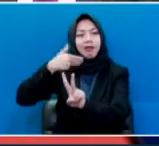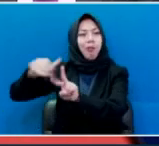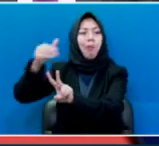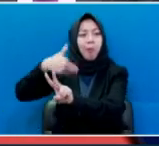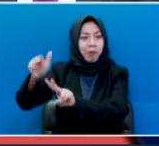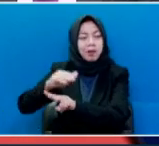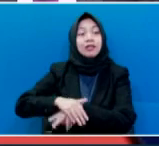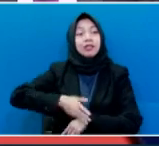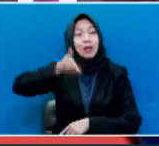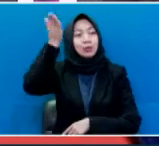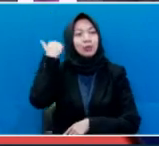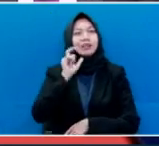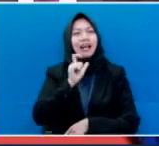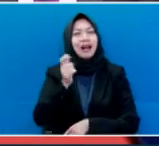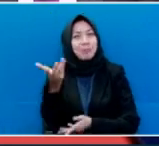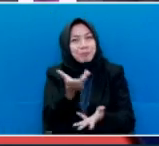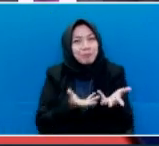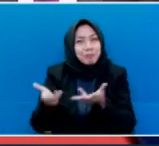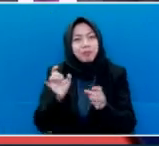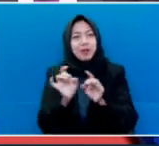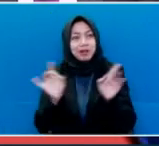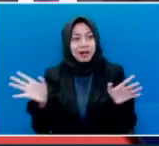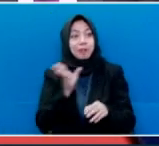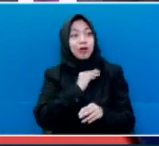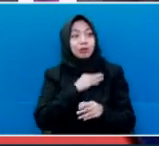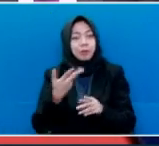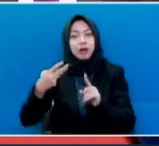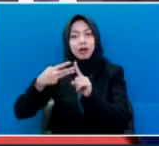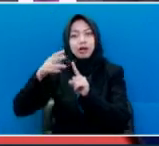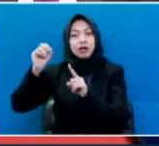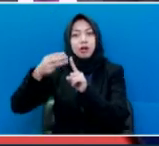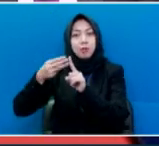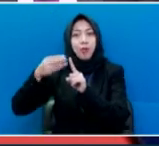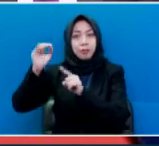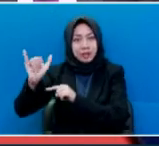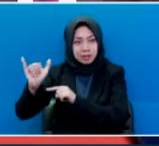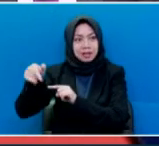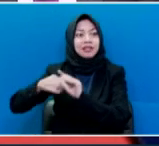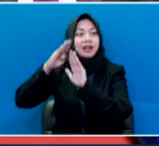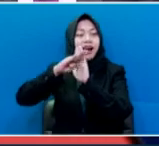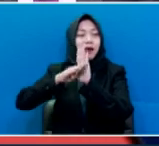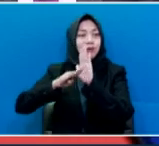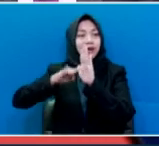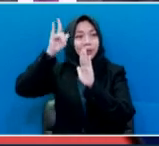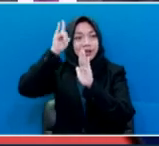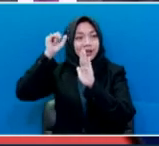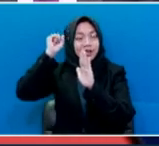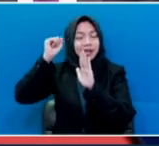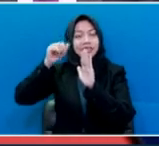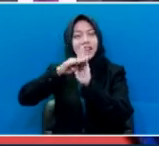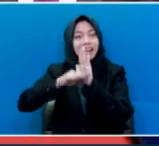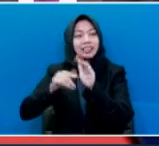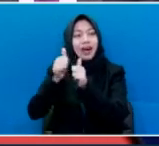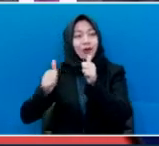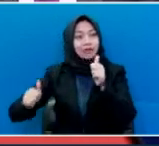tuh kalau gak salah hari yang lalu ketika Bobi dianggap tidak memenuhi syarat untuk menjadi anggota PDIP lagi